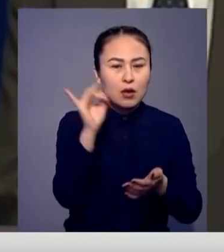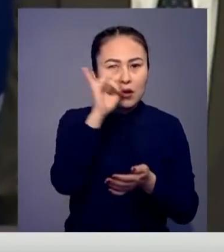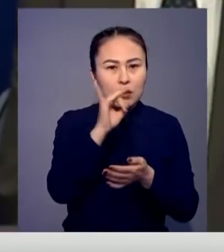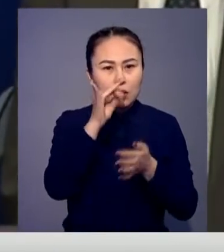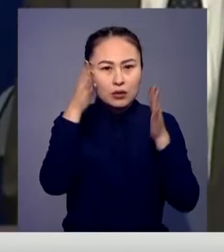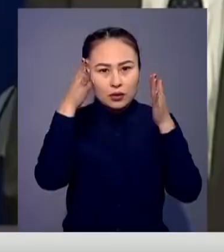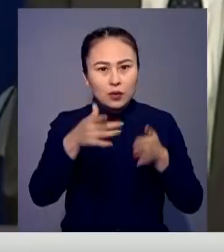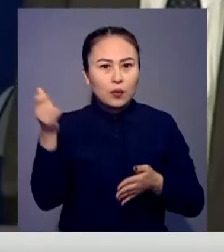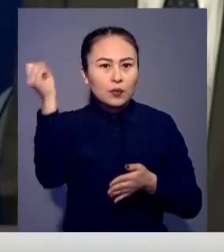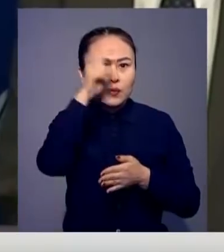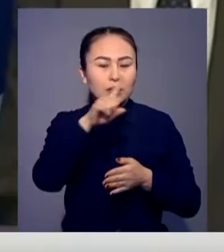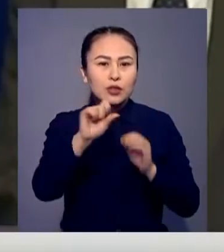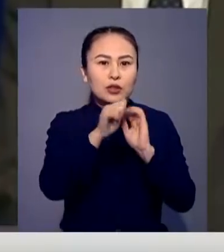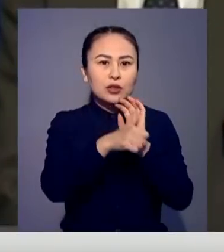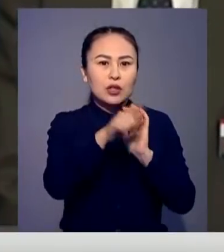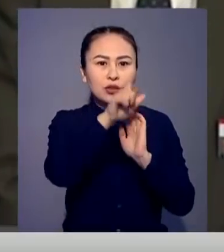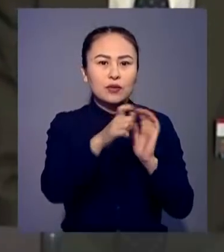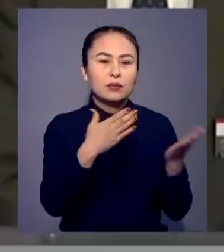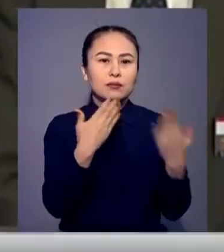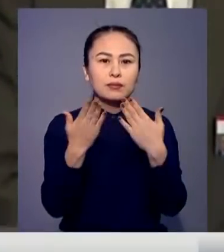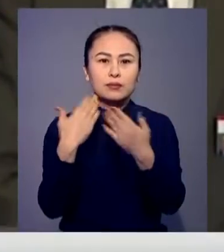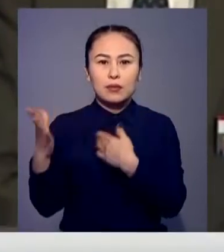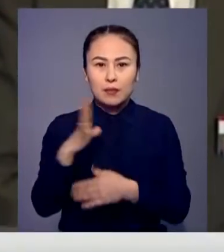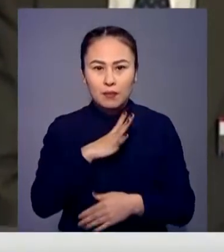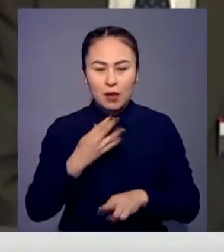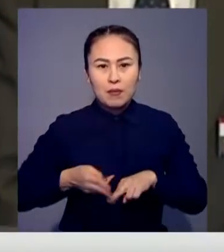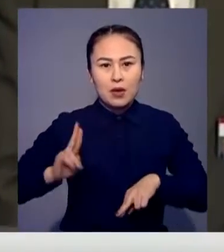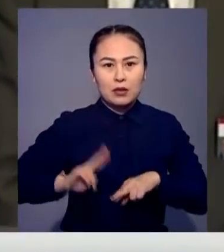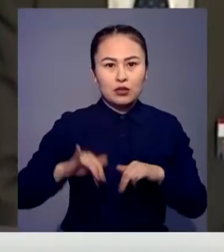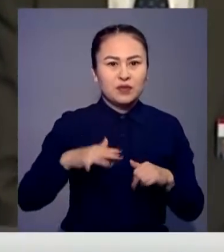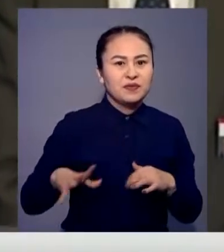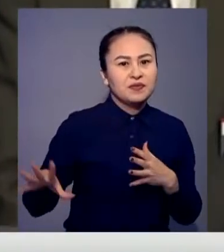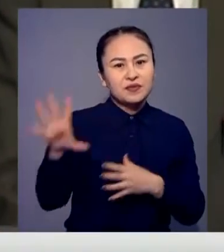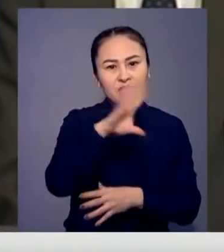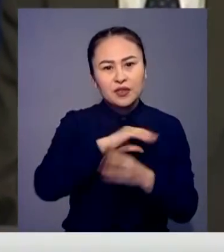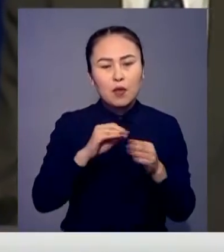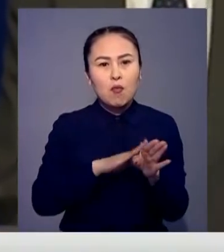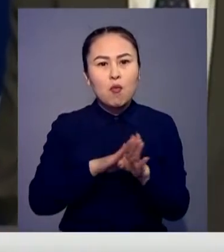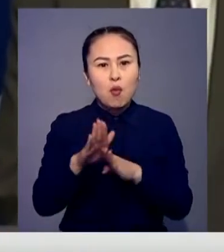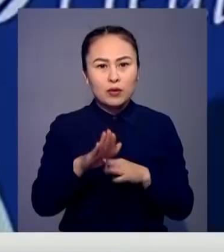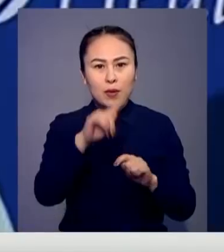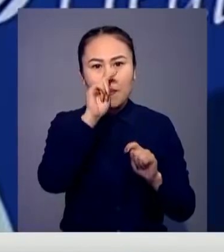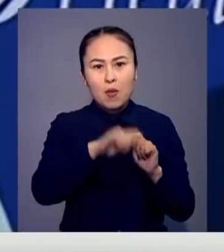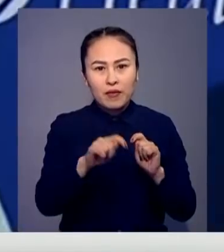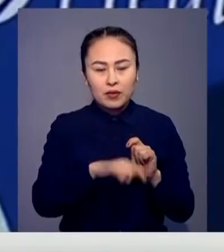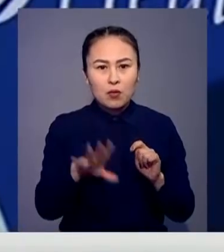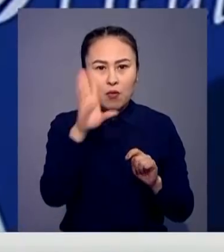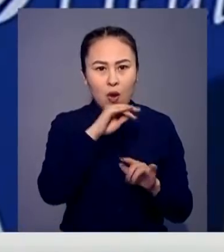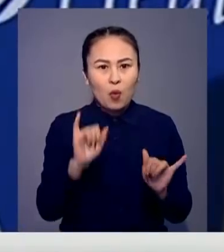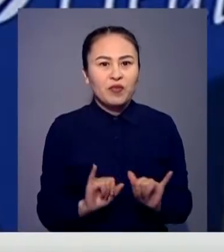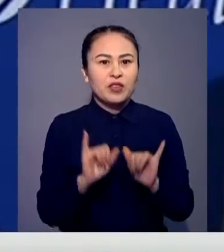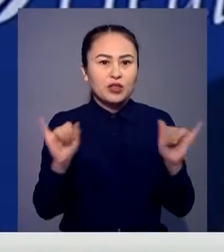адаммен байланысқа түскенін анықтады. Қазір олар тексеріліп жатыр. Бірақ бұл адамдардың саны артуы әбден мүмкін. Оқиғаға байланысты соңғы